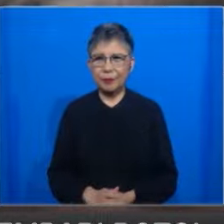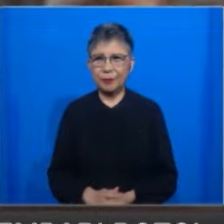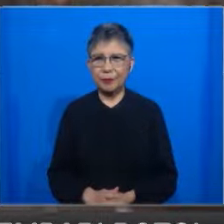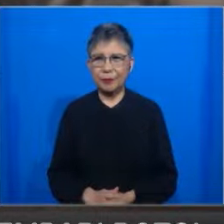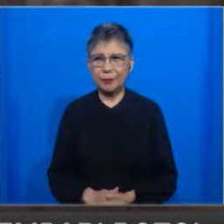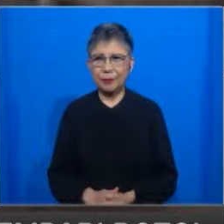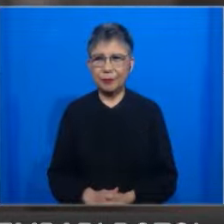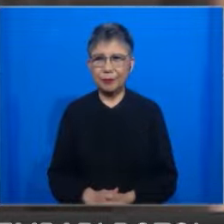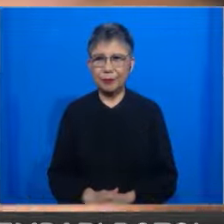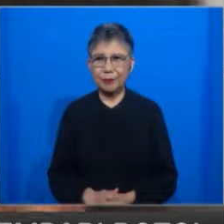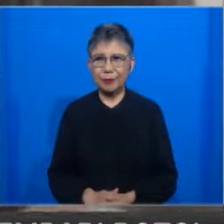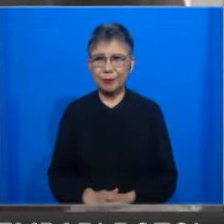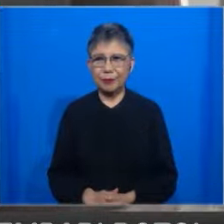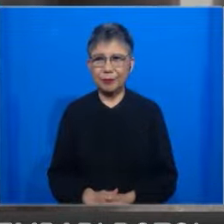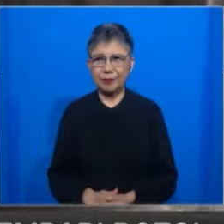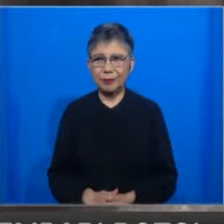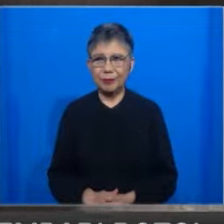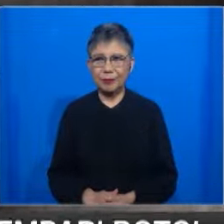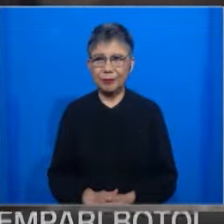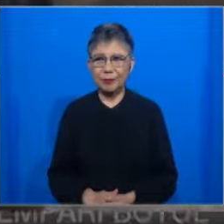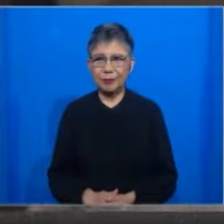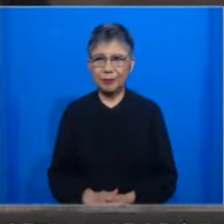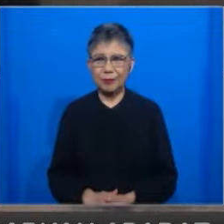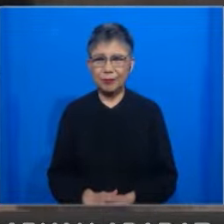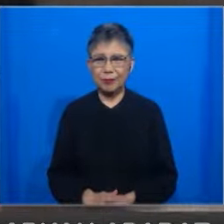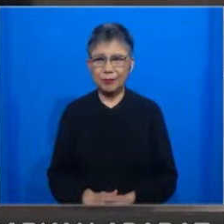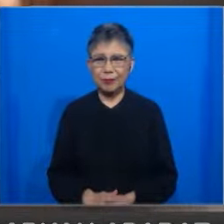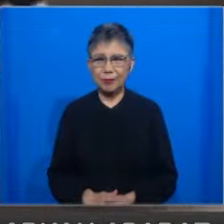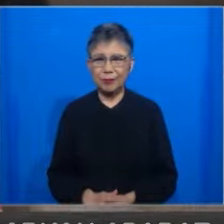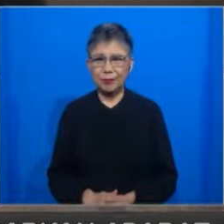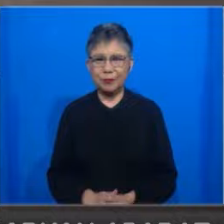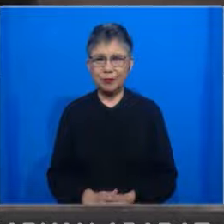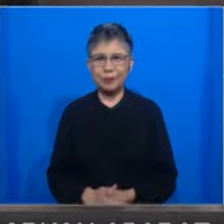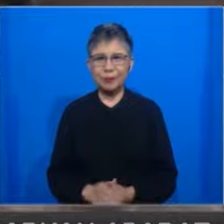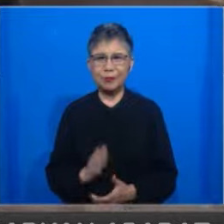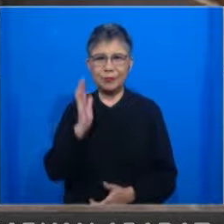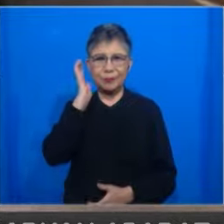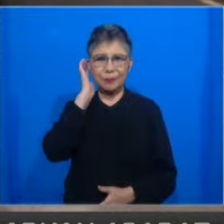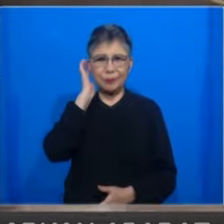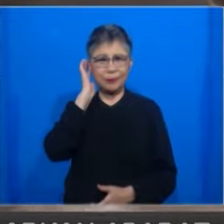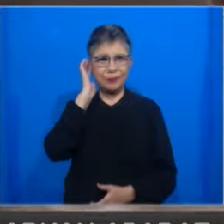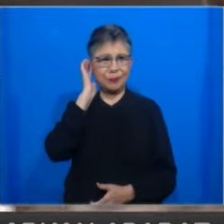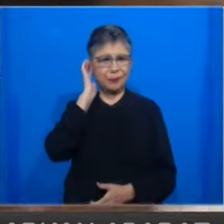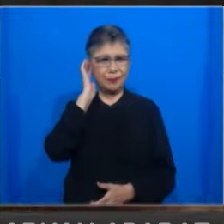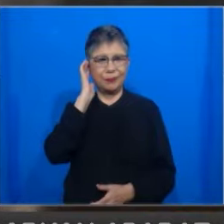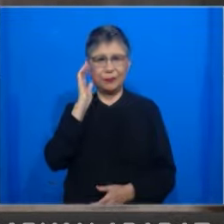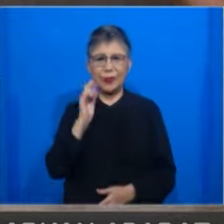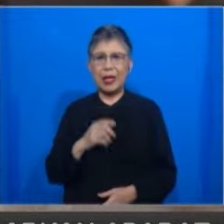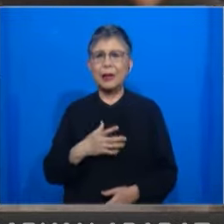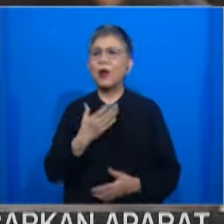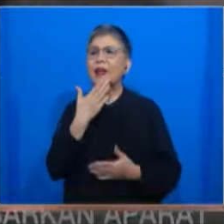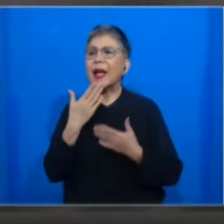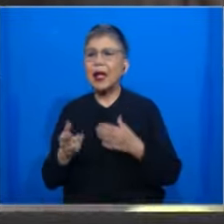Merauke, kawan-kawan. Jangan sampai. Boleh kita wawancara? Ya, Mas. Tuntutannya apa aja yang